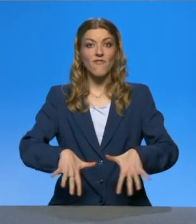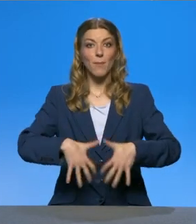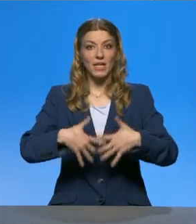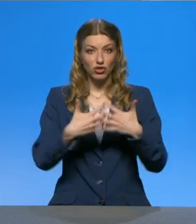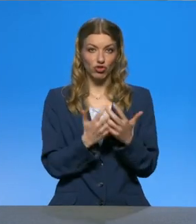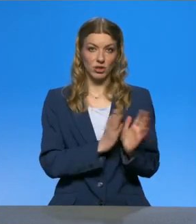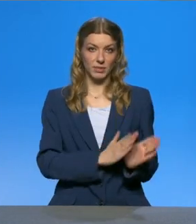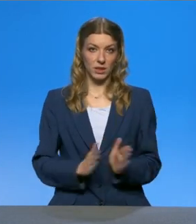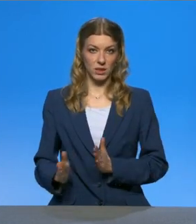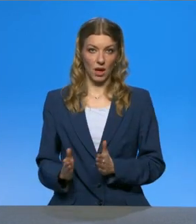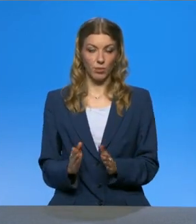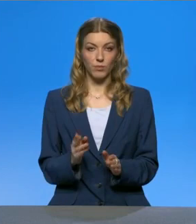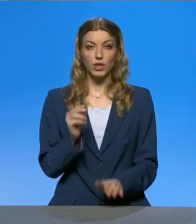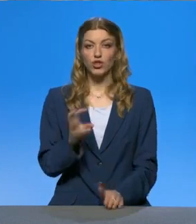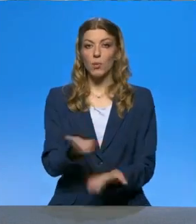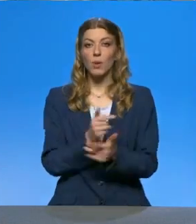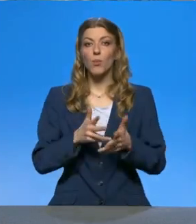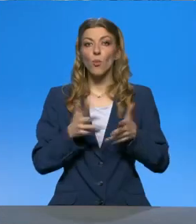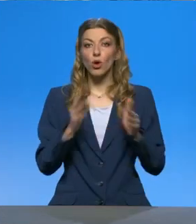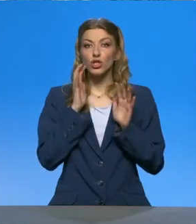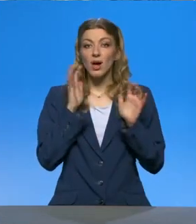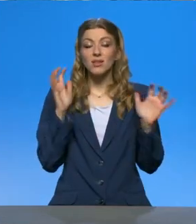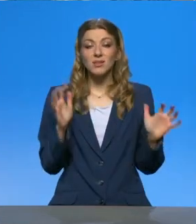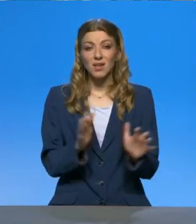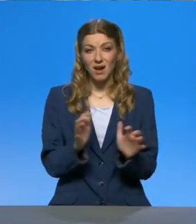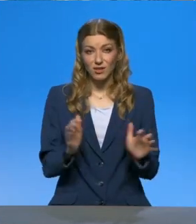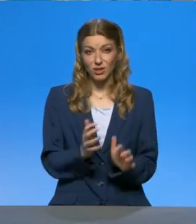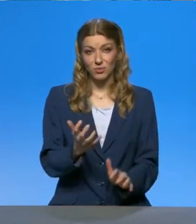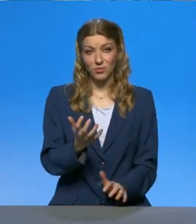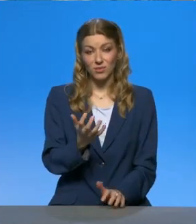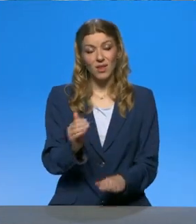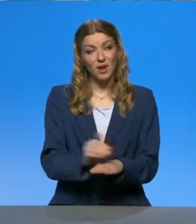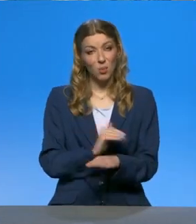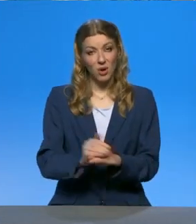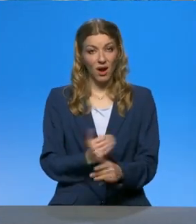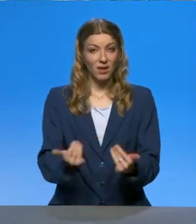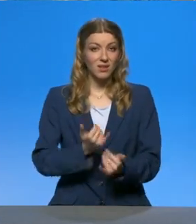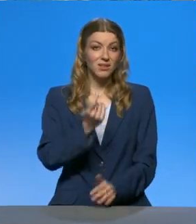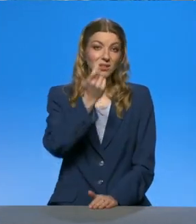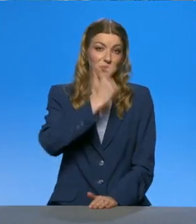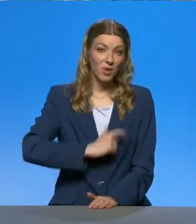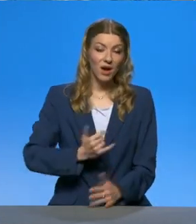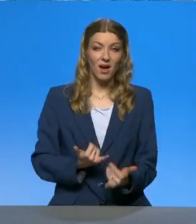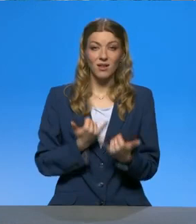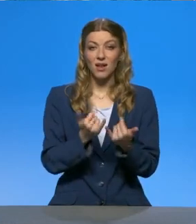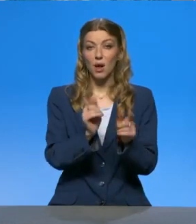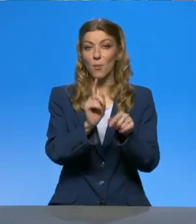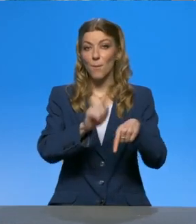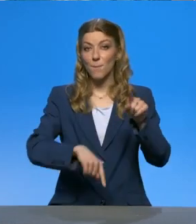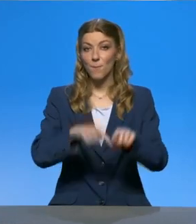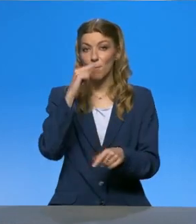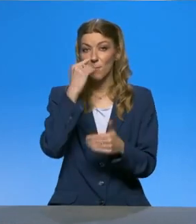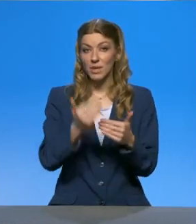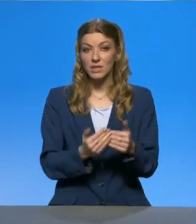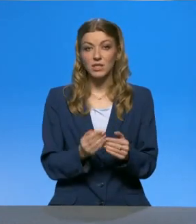поэтому, чем больше мы оставим добра для себя, для своих близких, чем больше мы будем заботиться друг о друге,